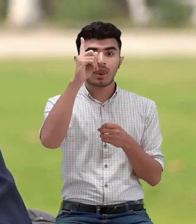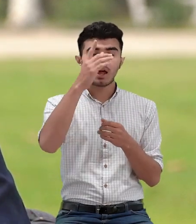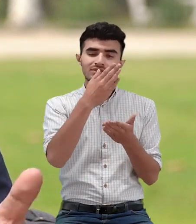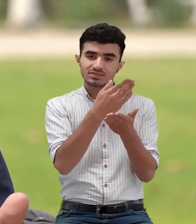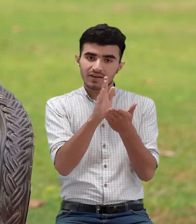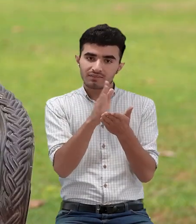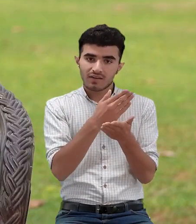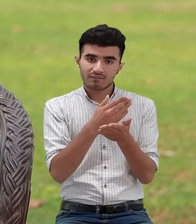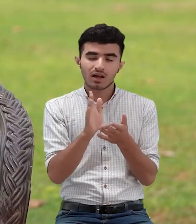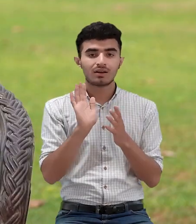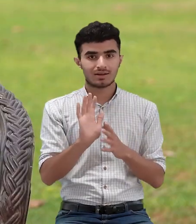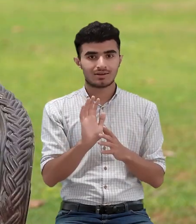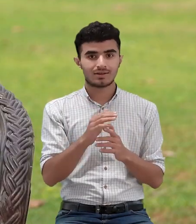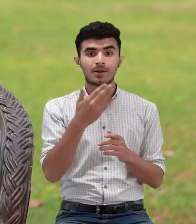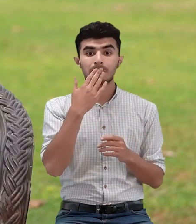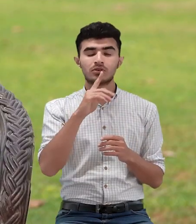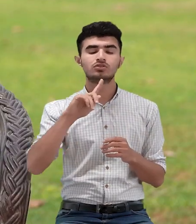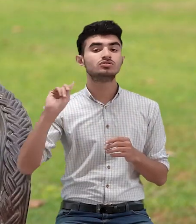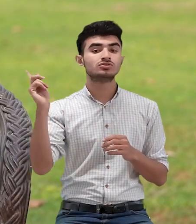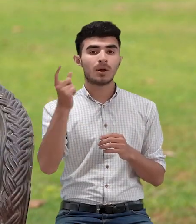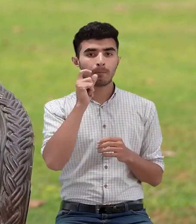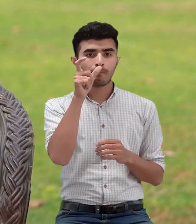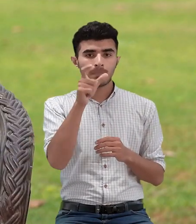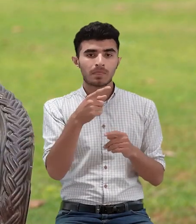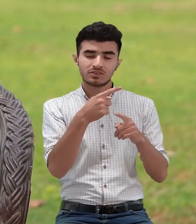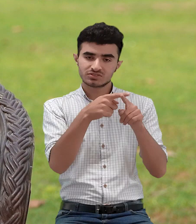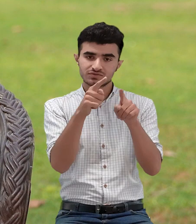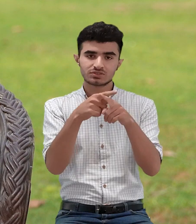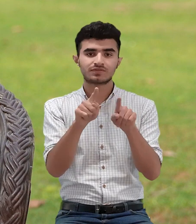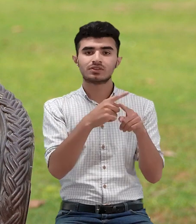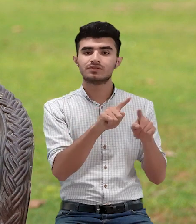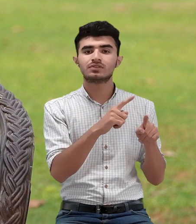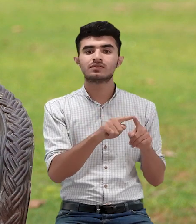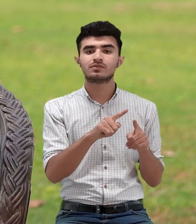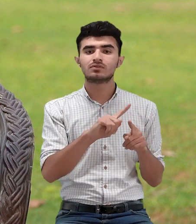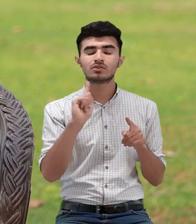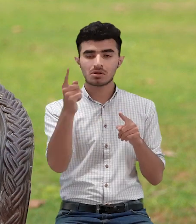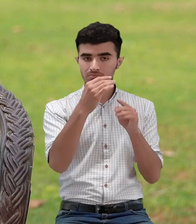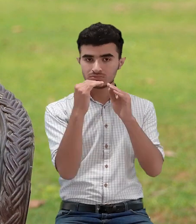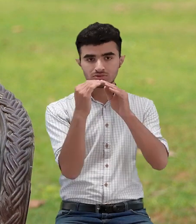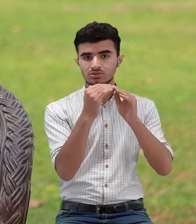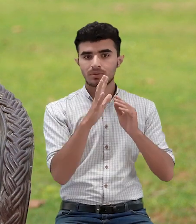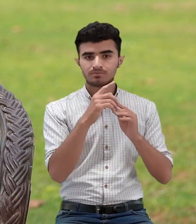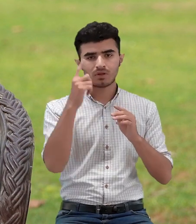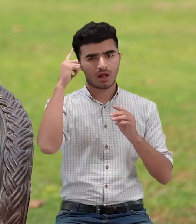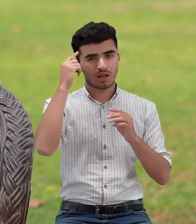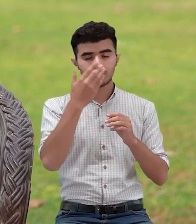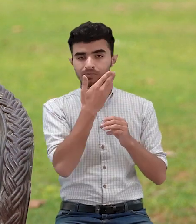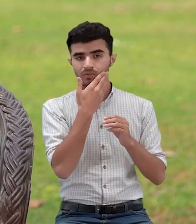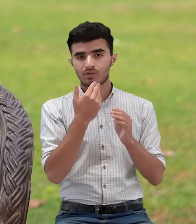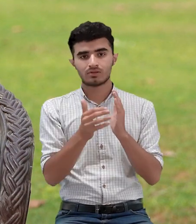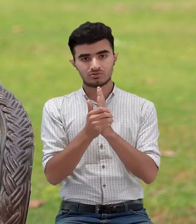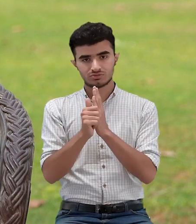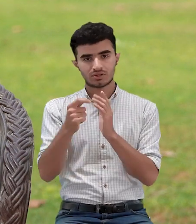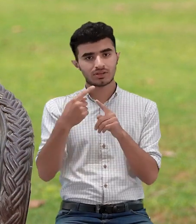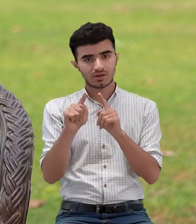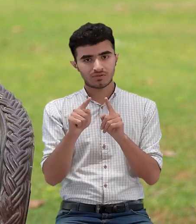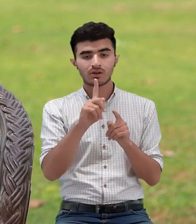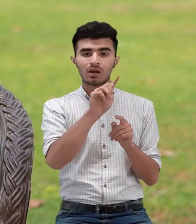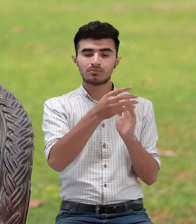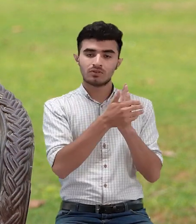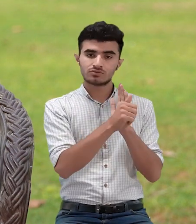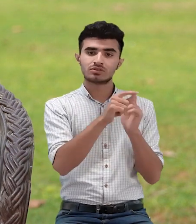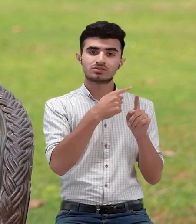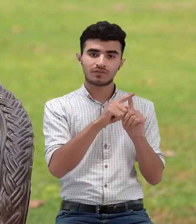کچھ اللہ نے تقسیم کیا ہے۔ ہر دو آدمی ایک دوسرے سے مختلف ہیں، ایک صلاحیت آپ کو ملی ہے، ایک مجھے ملی ہے، ایسا نہیں ہو سکتا کہ